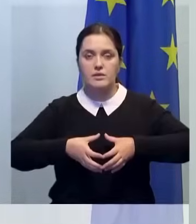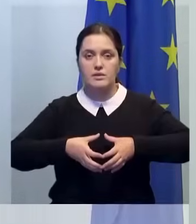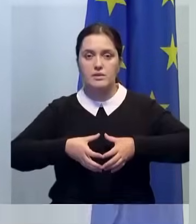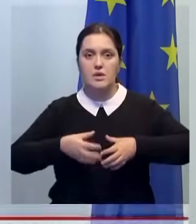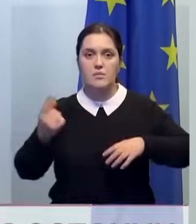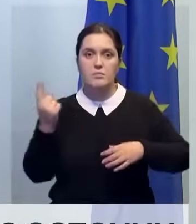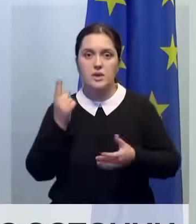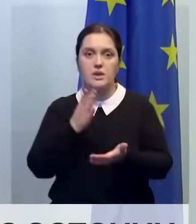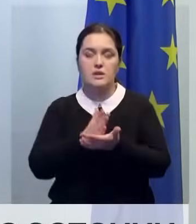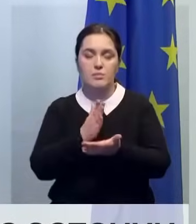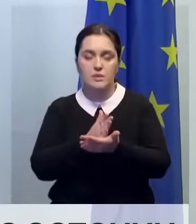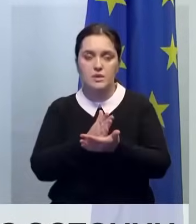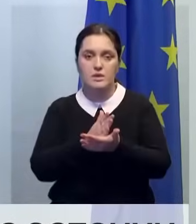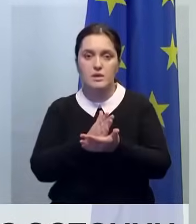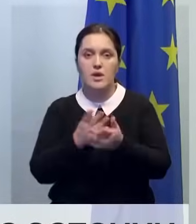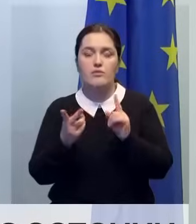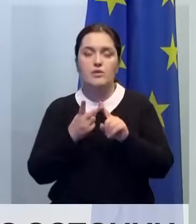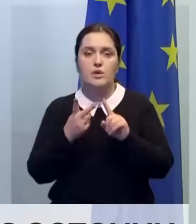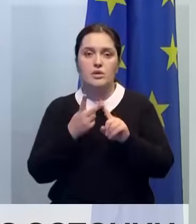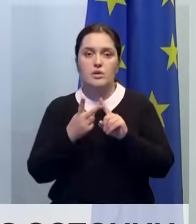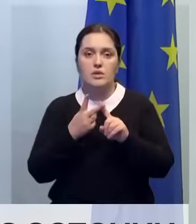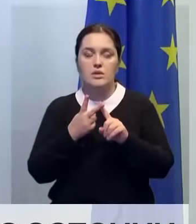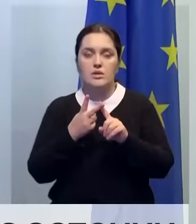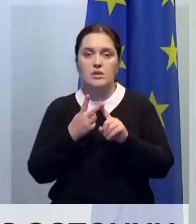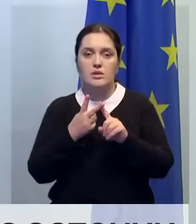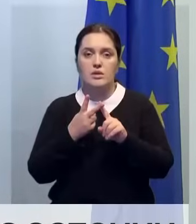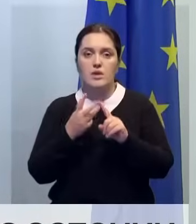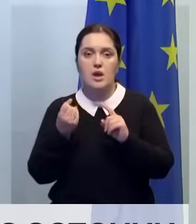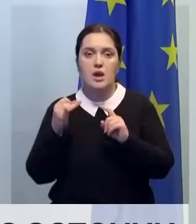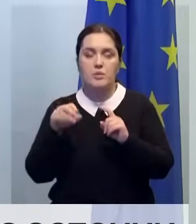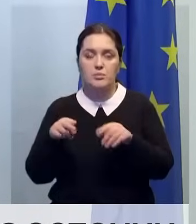это первое направление. Второе, IT-решения